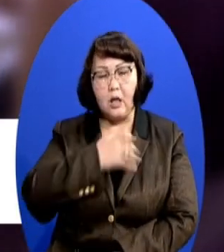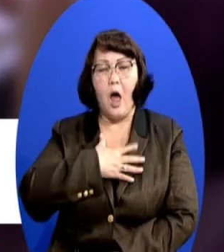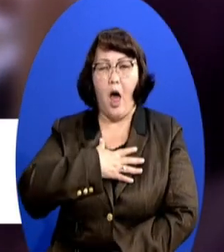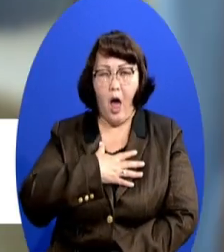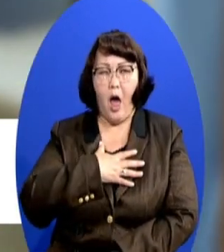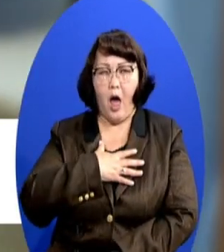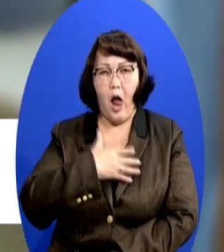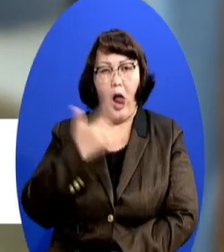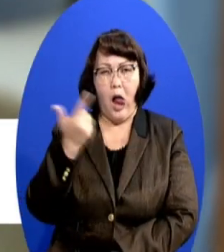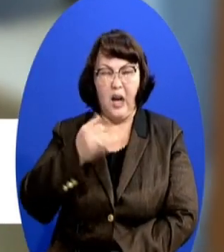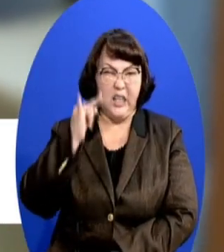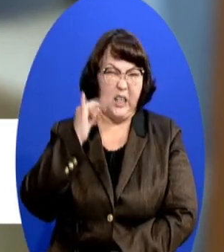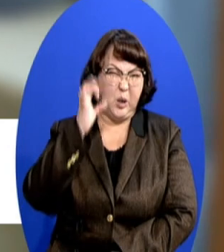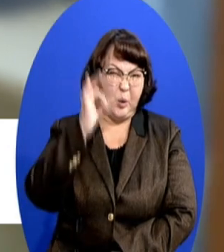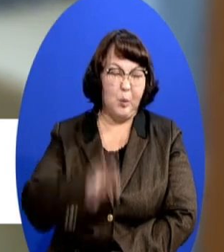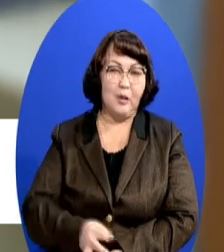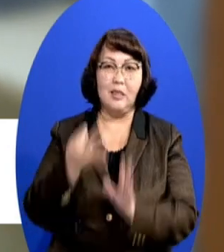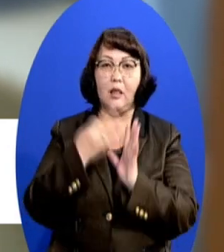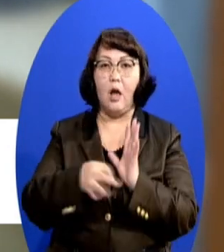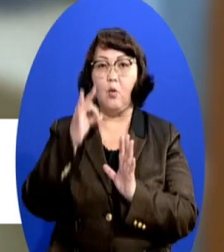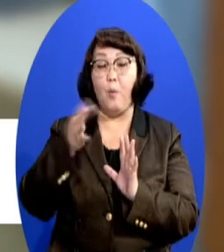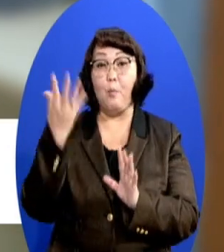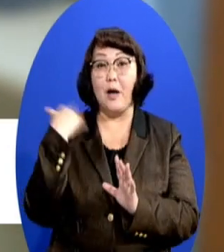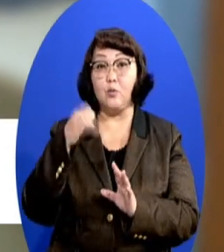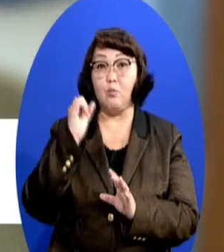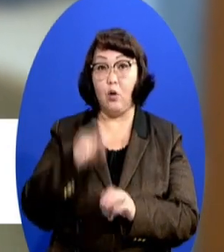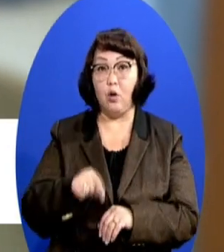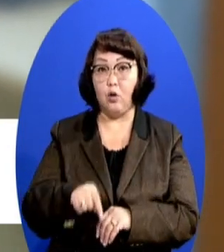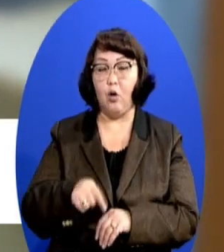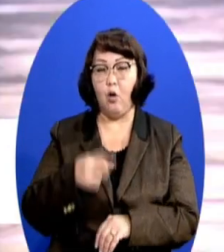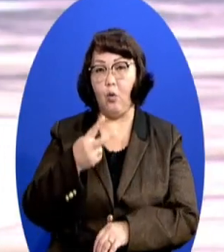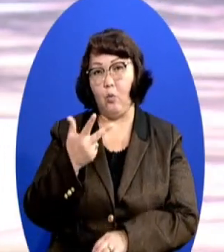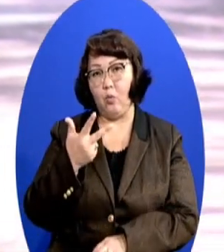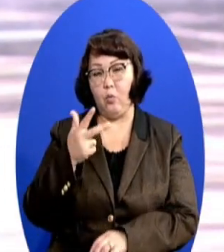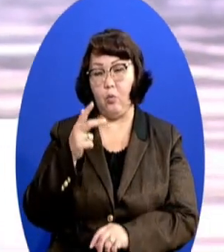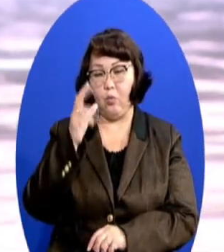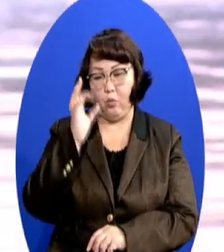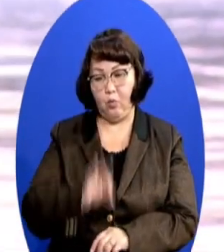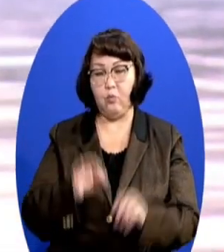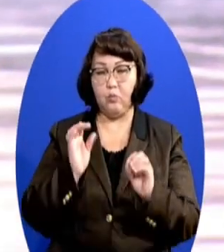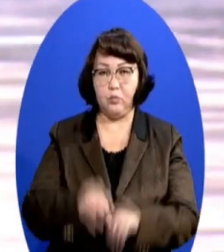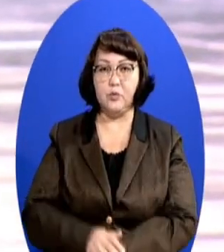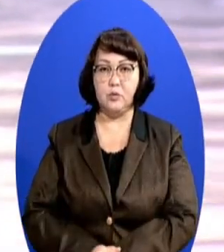төвчний гаралт нийт дуудлага мэдээллийн 80 орчим хувийг эзэлж байсан бол энэ жил 23% болсон байна.